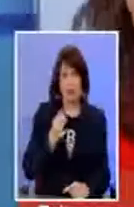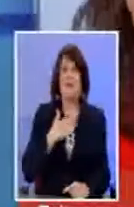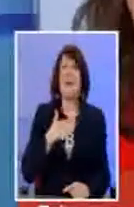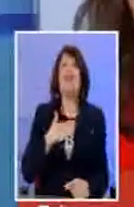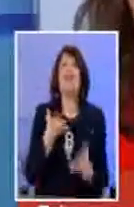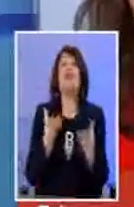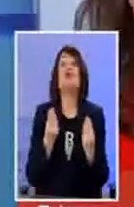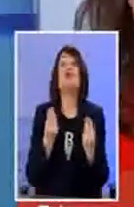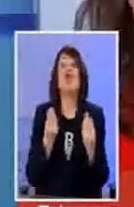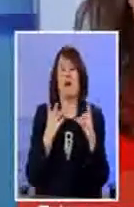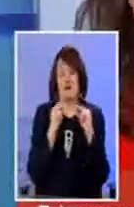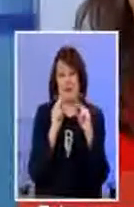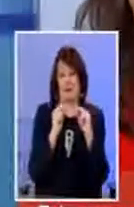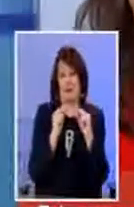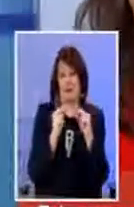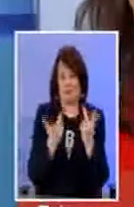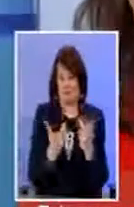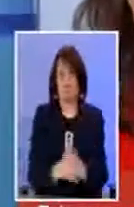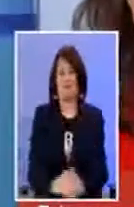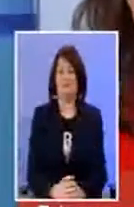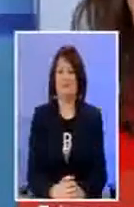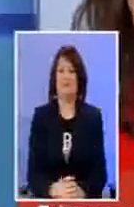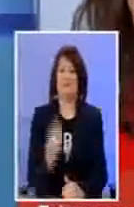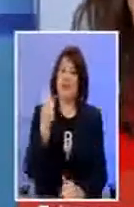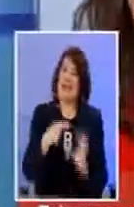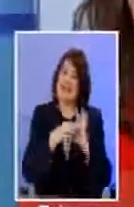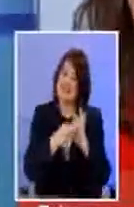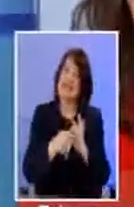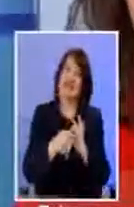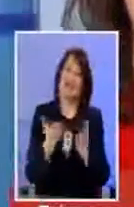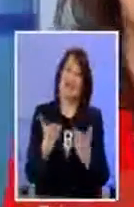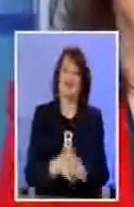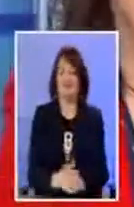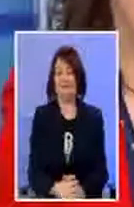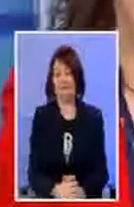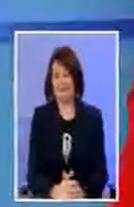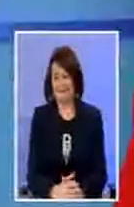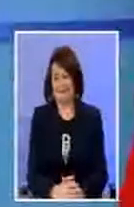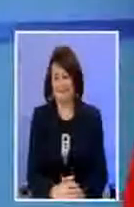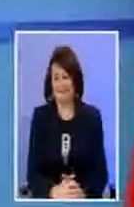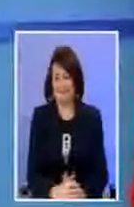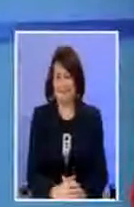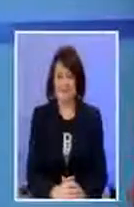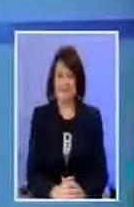ευχαριστώ πολύ για αυτή τη σύνδεση που είχαμε. Καλή συνέχεια σε όλα.